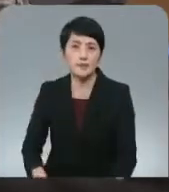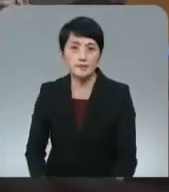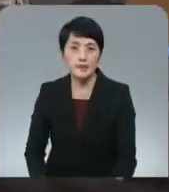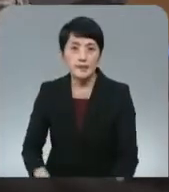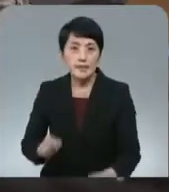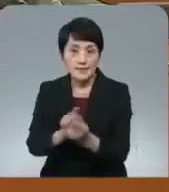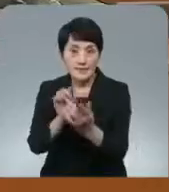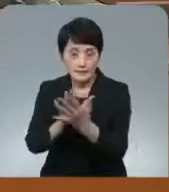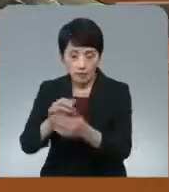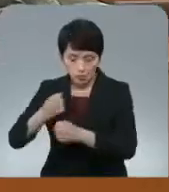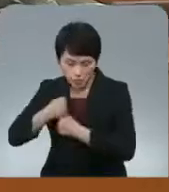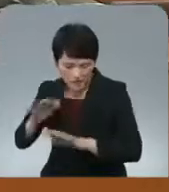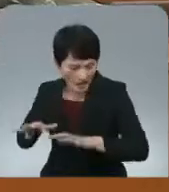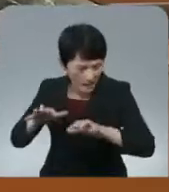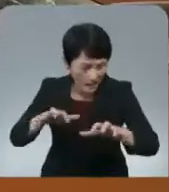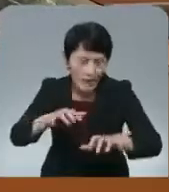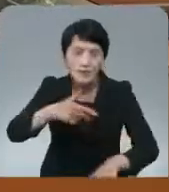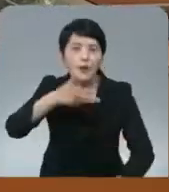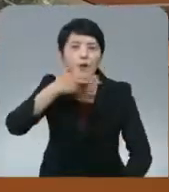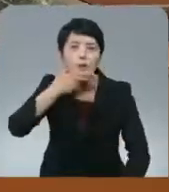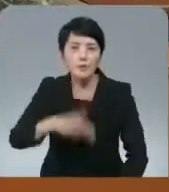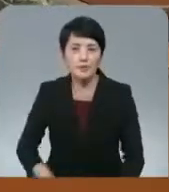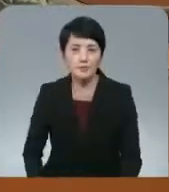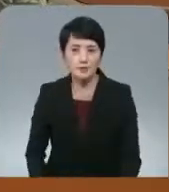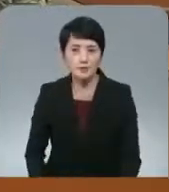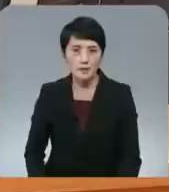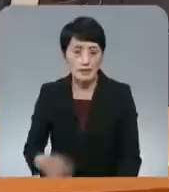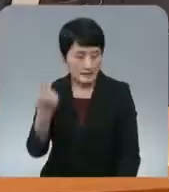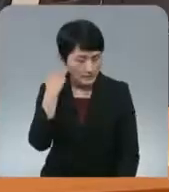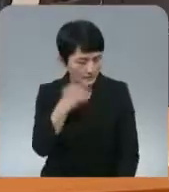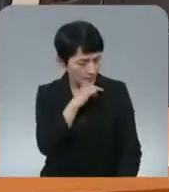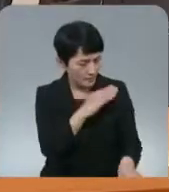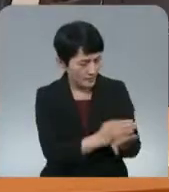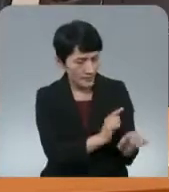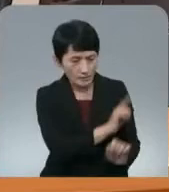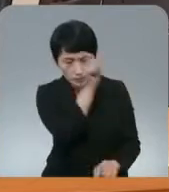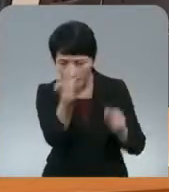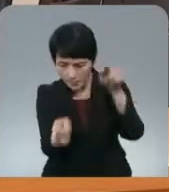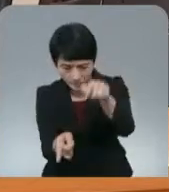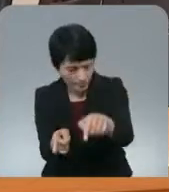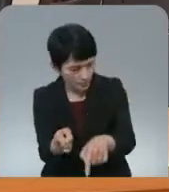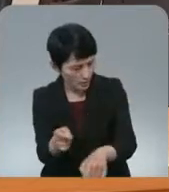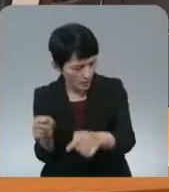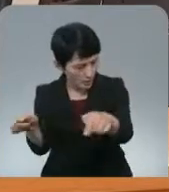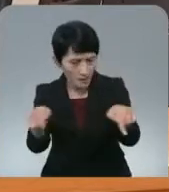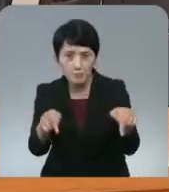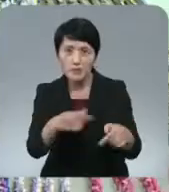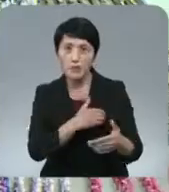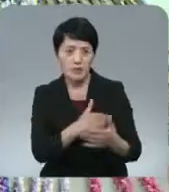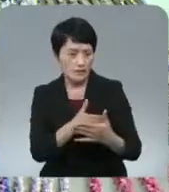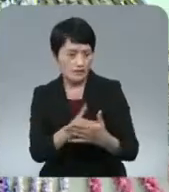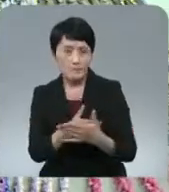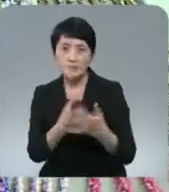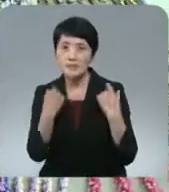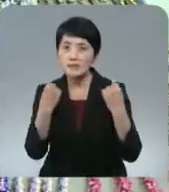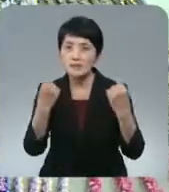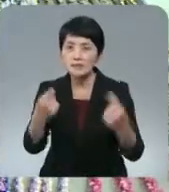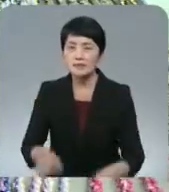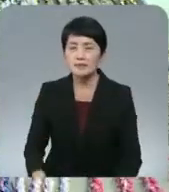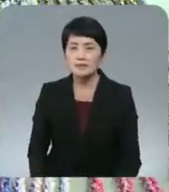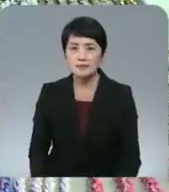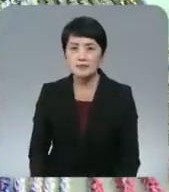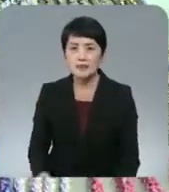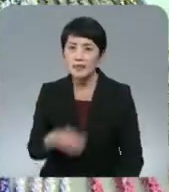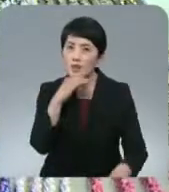đó quân đội hai nước đã tập trận tham mưu kiểm soát khủng hoảng mang tính chất là cuộc diễn tập cho bộ từ ngày 12 đến 15 tháng 4 cuộc tập trận diễn ra